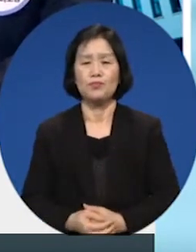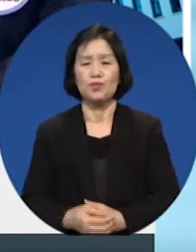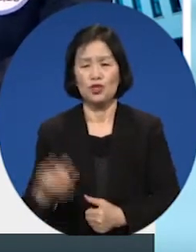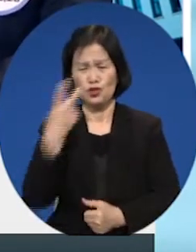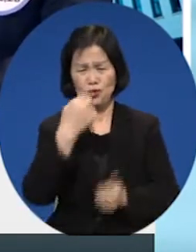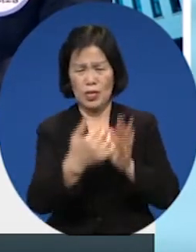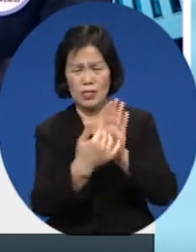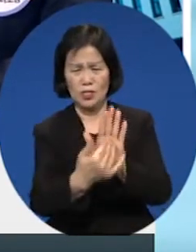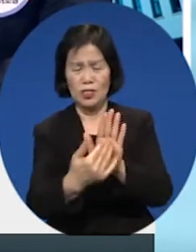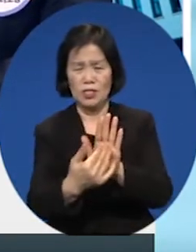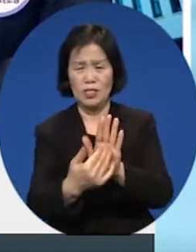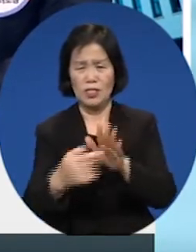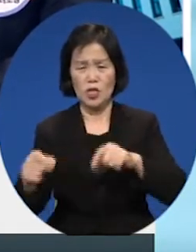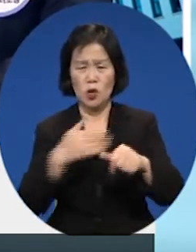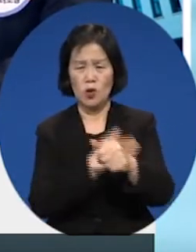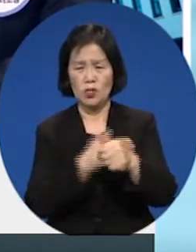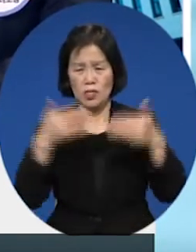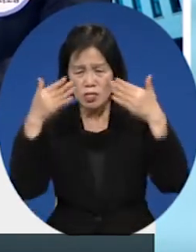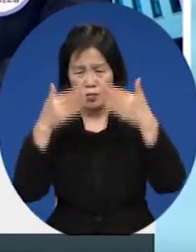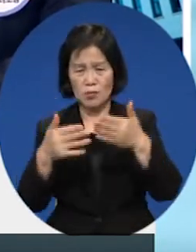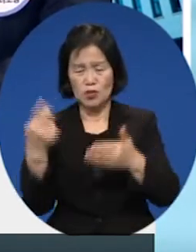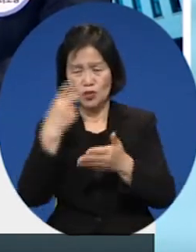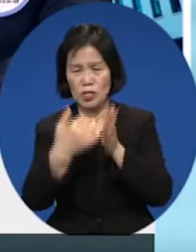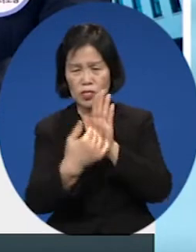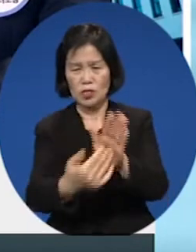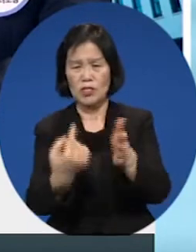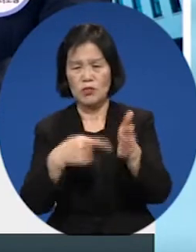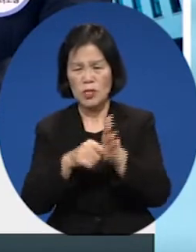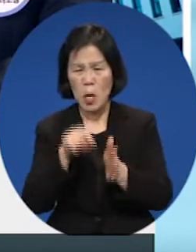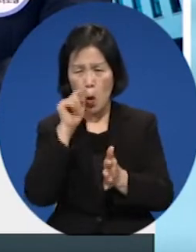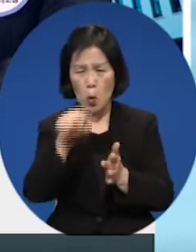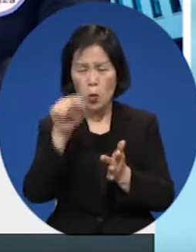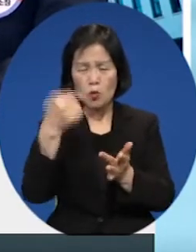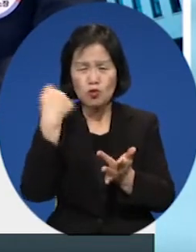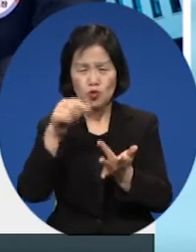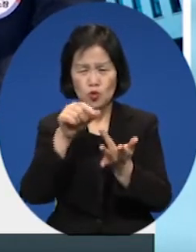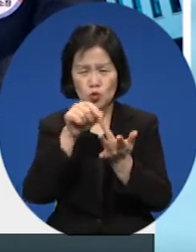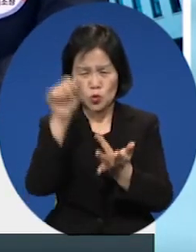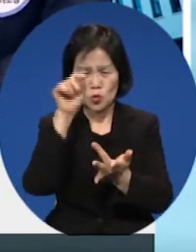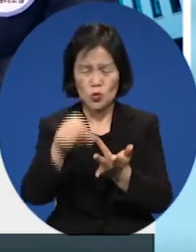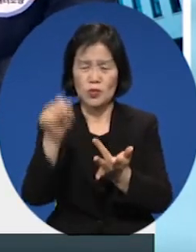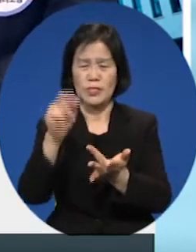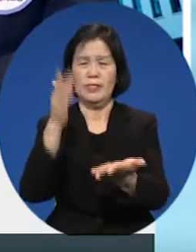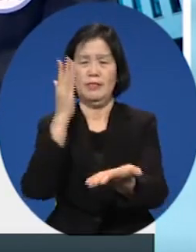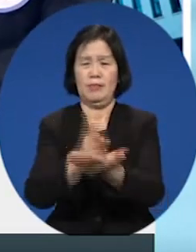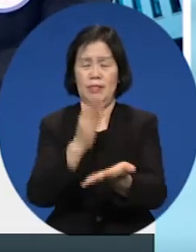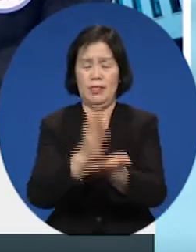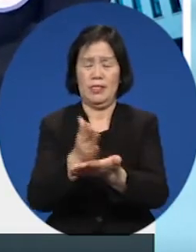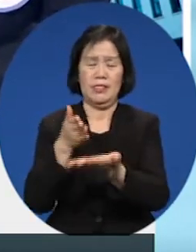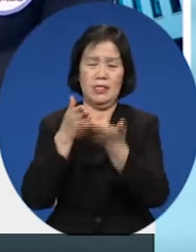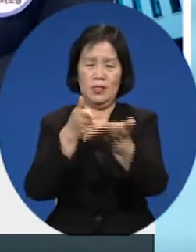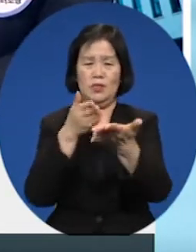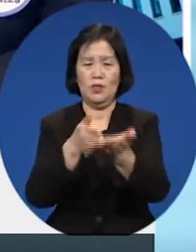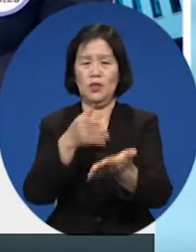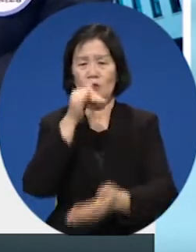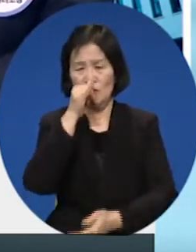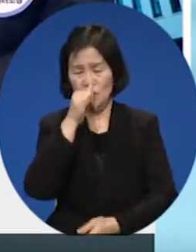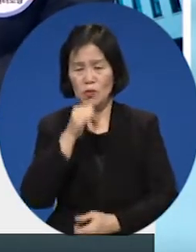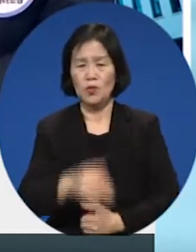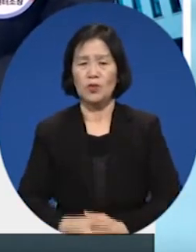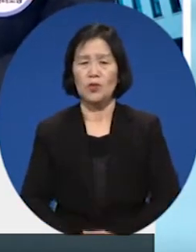직 정권 핵심 을 향한 수사를 저지하기 위한 핀셋 인쇄를 하면 되지 안 된다 라는 것이 지속적인 요구사항 이었는데